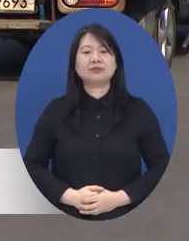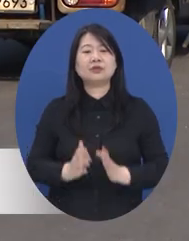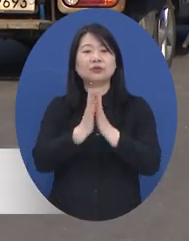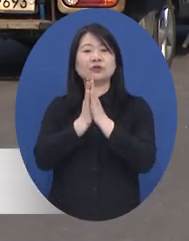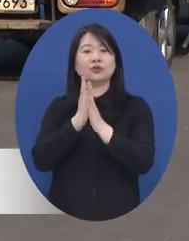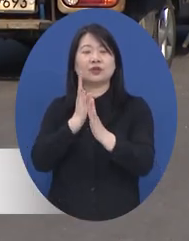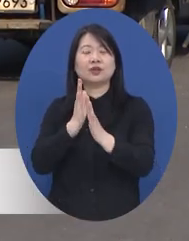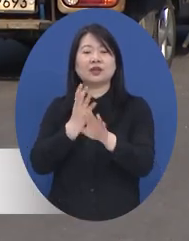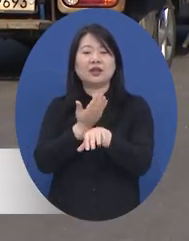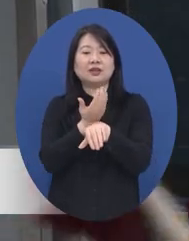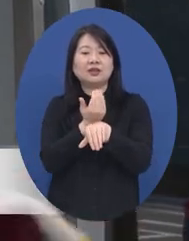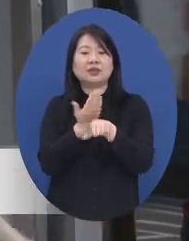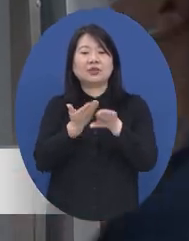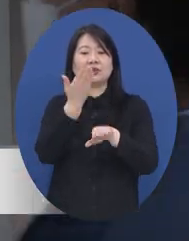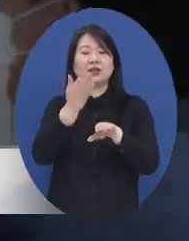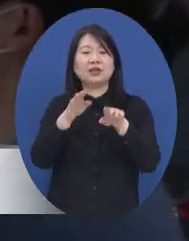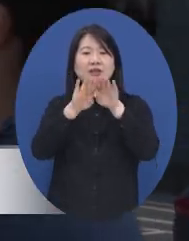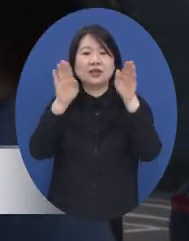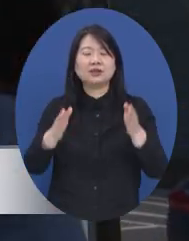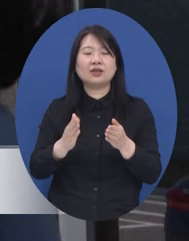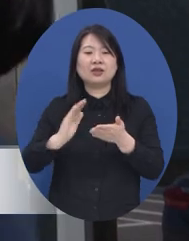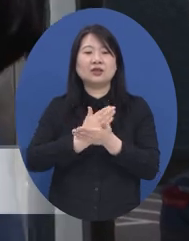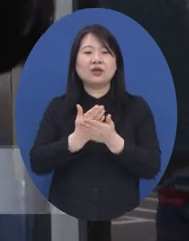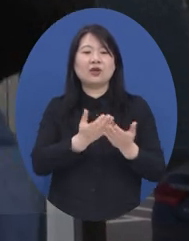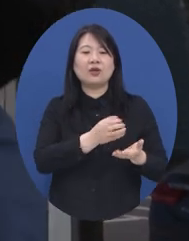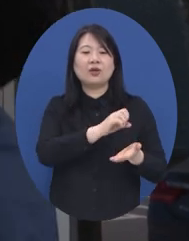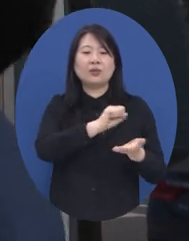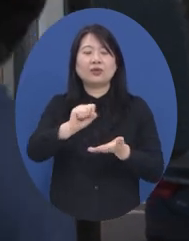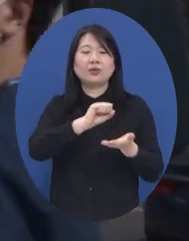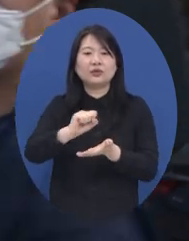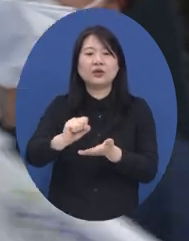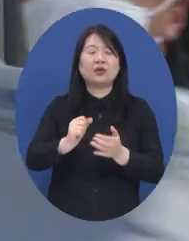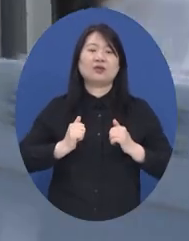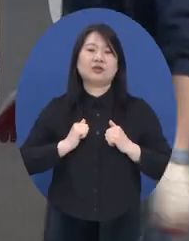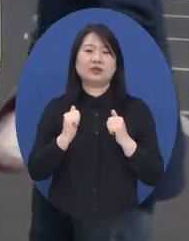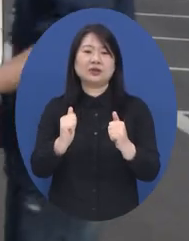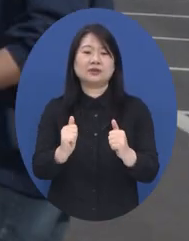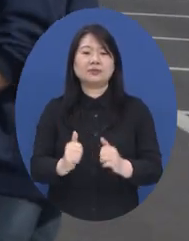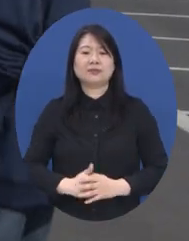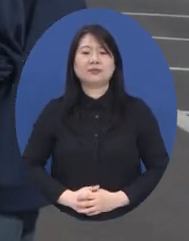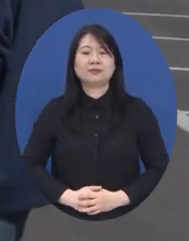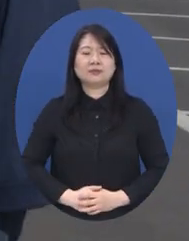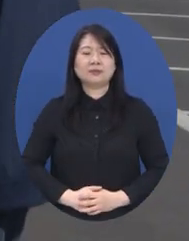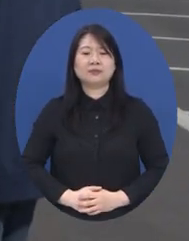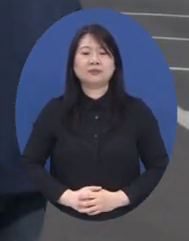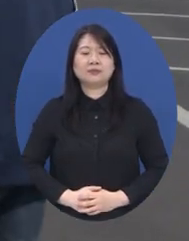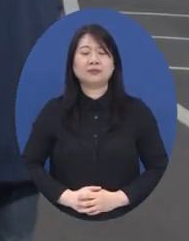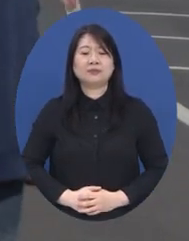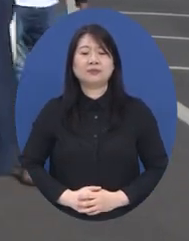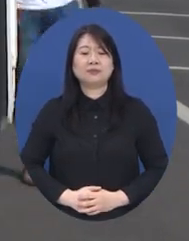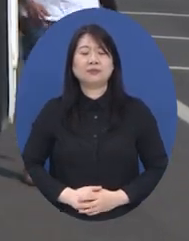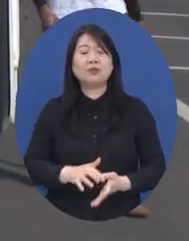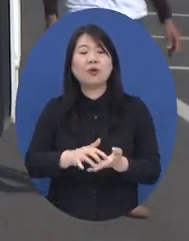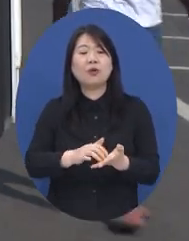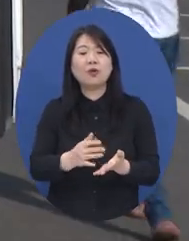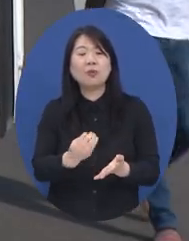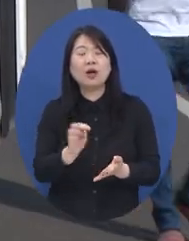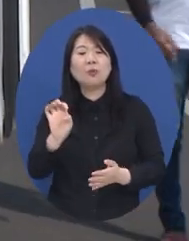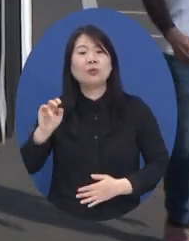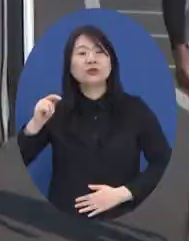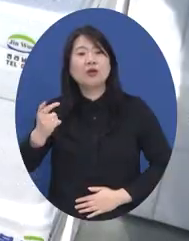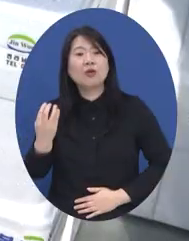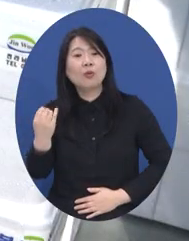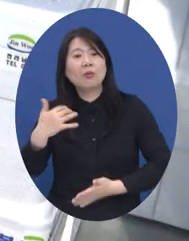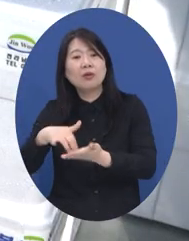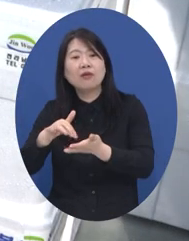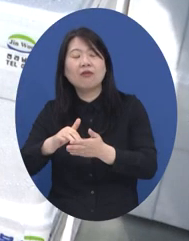줄지어 서 있는 트럭에 상자를 나눠 옮겨 담는 작업이 한창입니다. 하드 13개예요. 이거 13개? 포천 몇 개야,